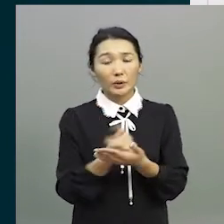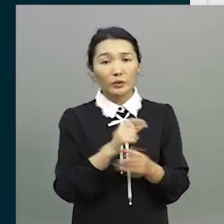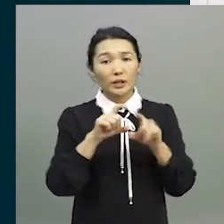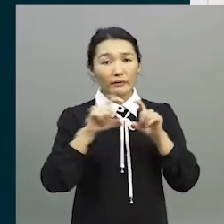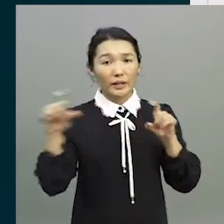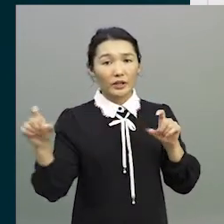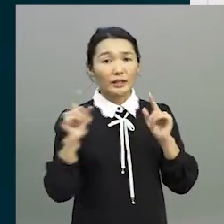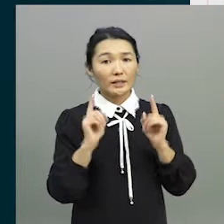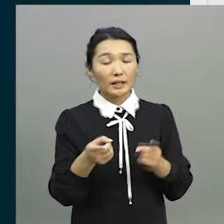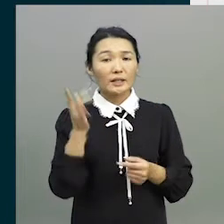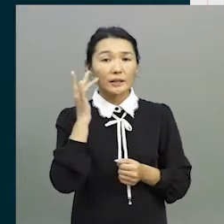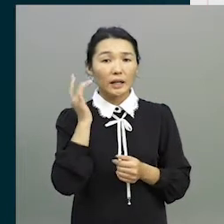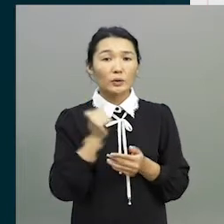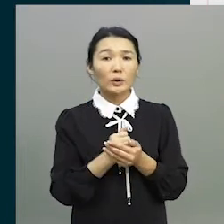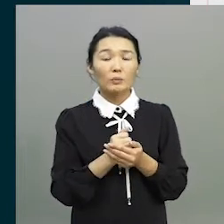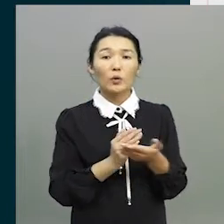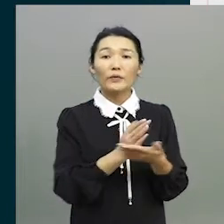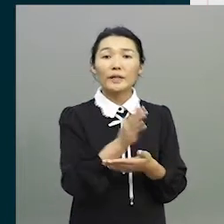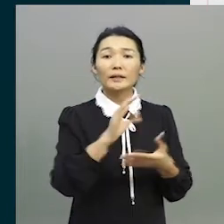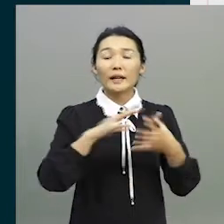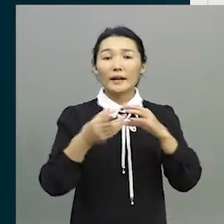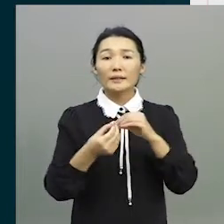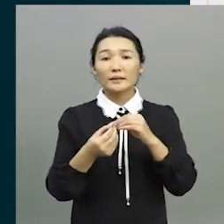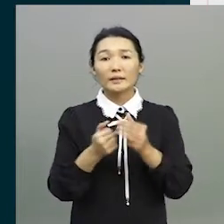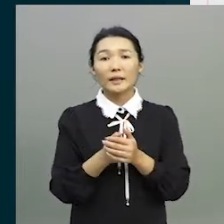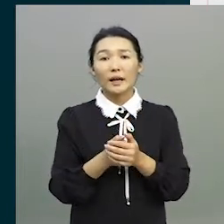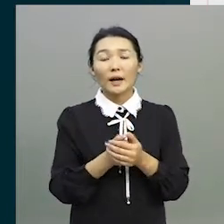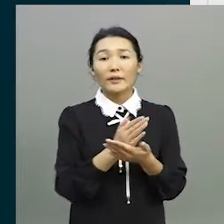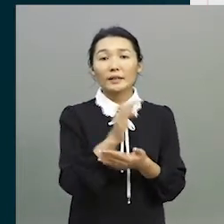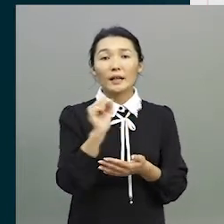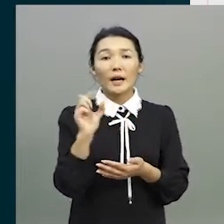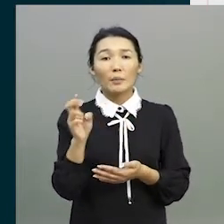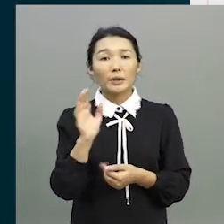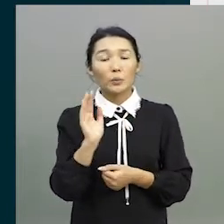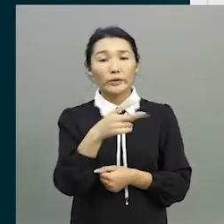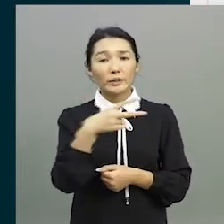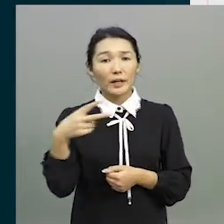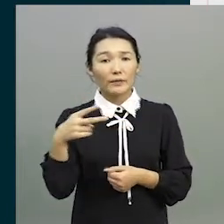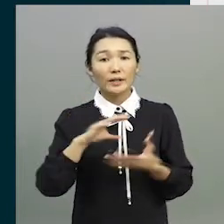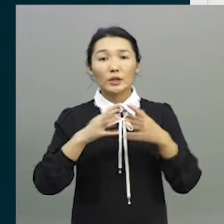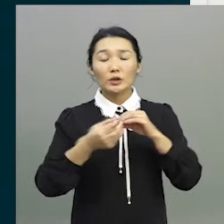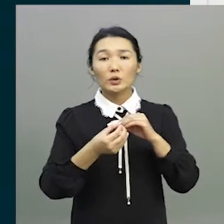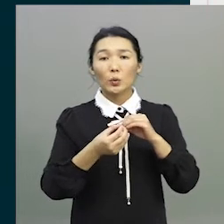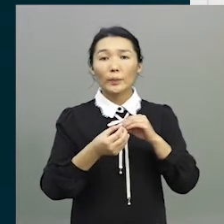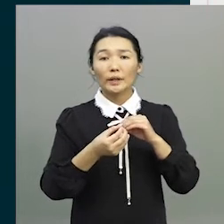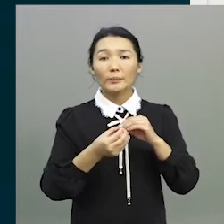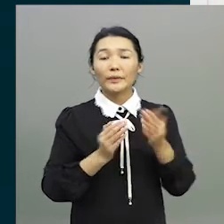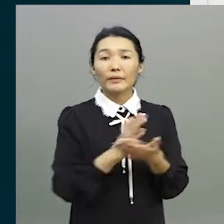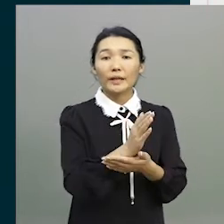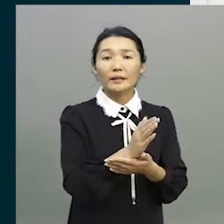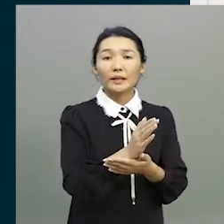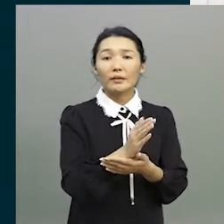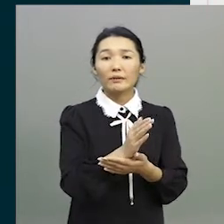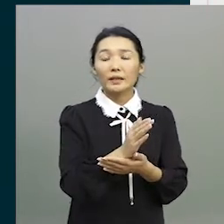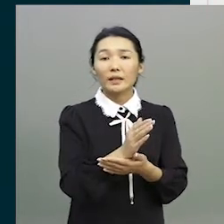согласно которому вектор разности векторов а и b будет равен сумме векторов коллинеарны